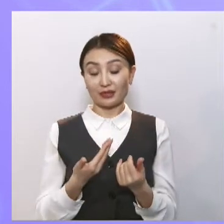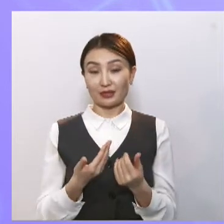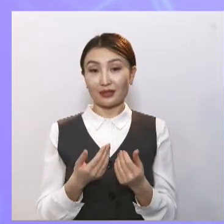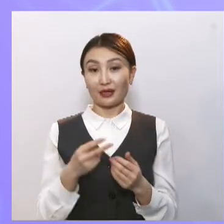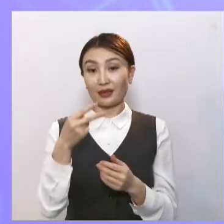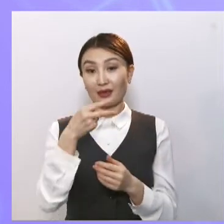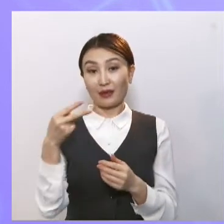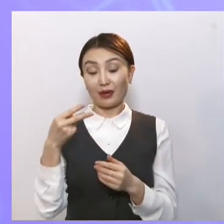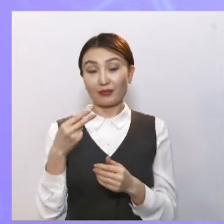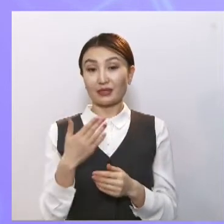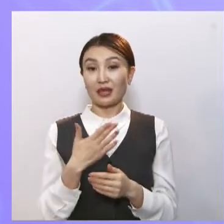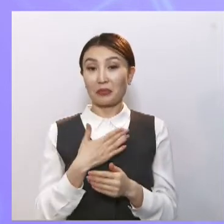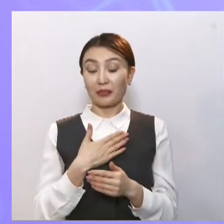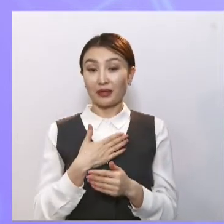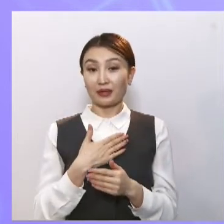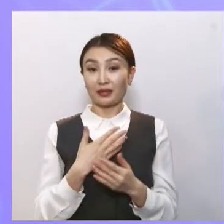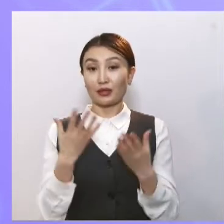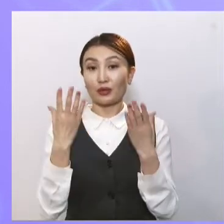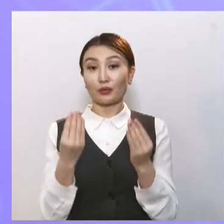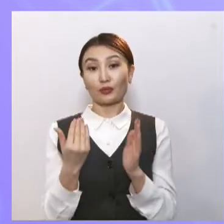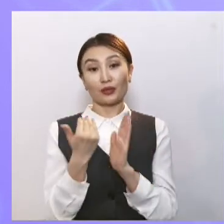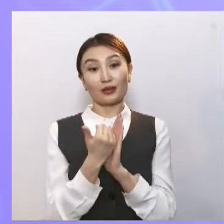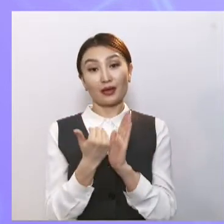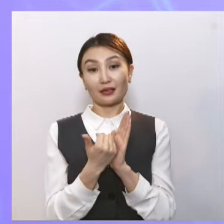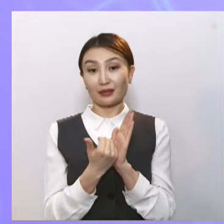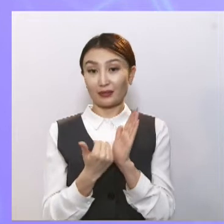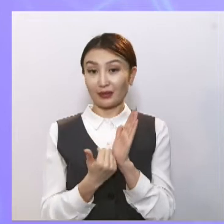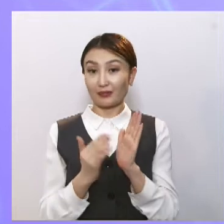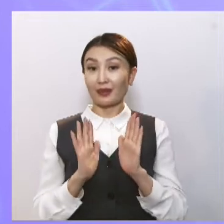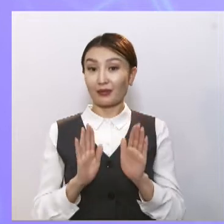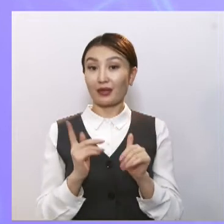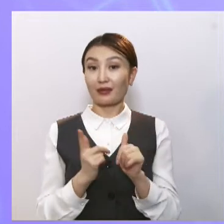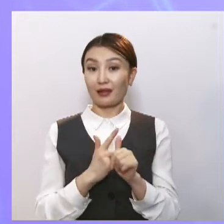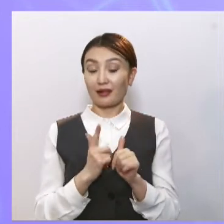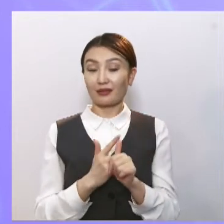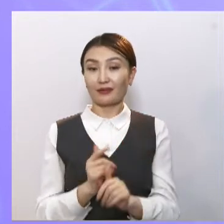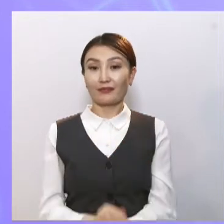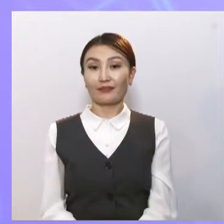темабыз менин күн тартибим деп аталат.